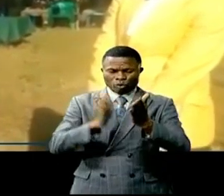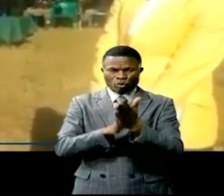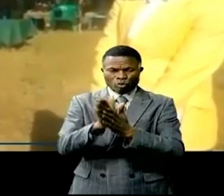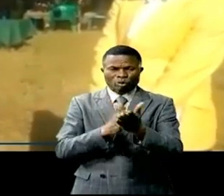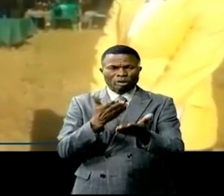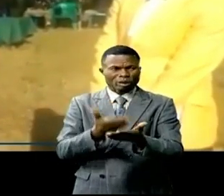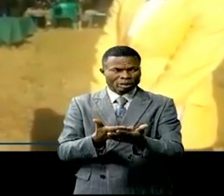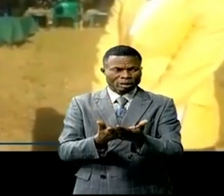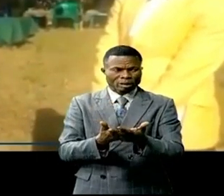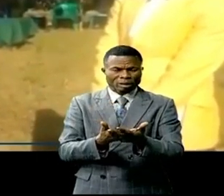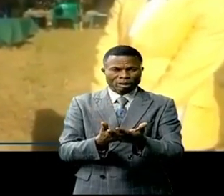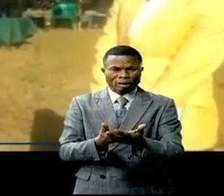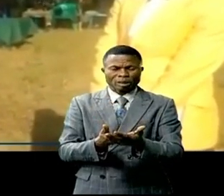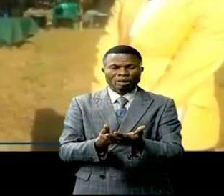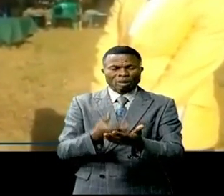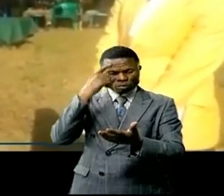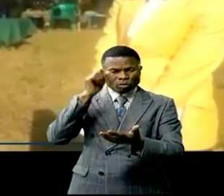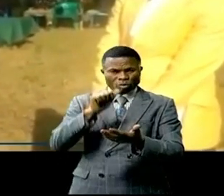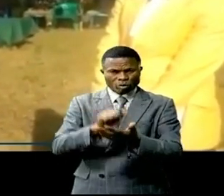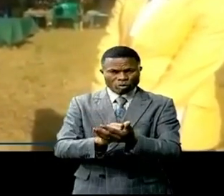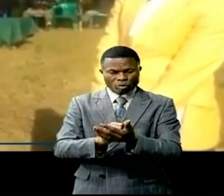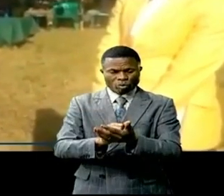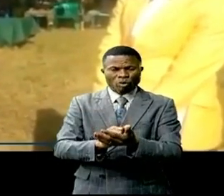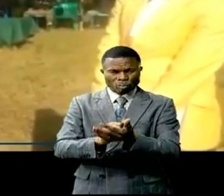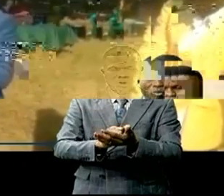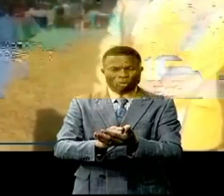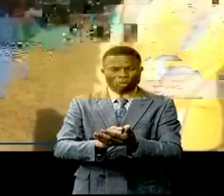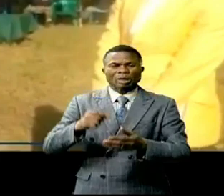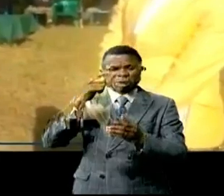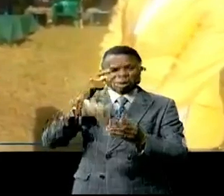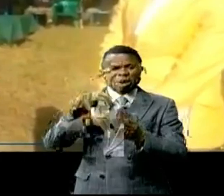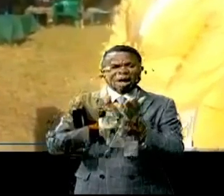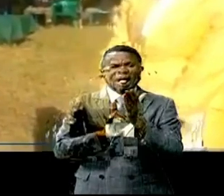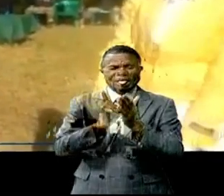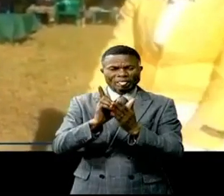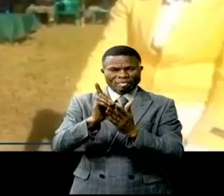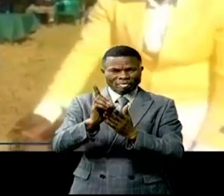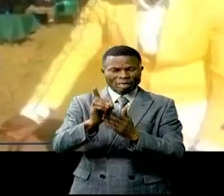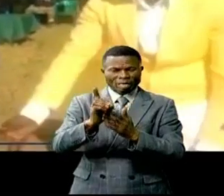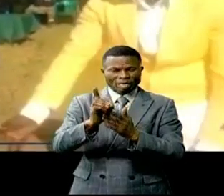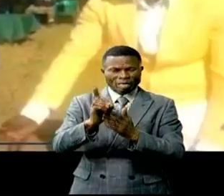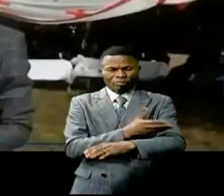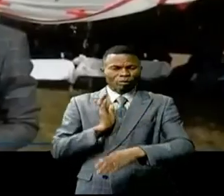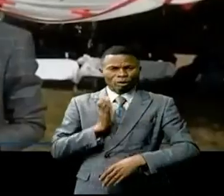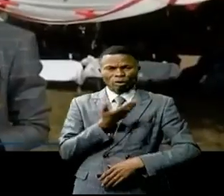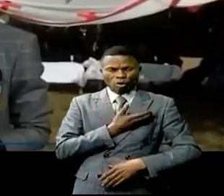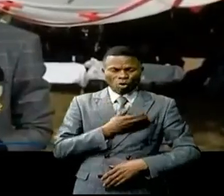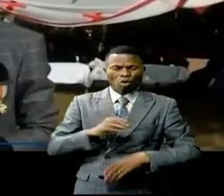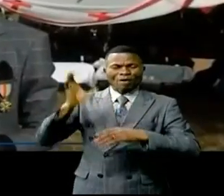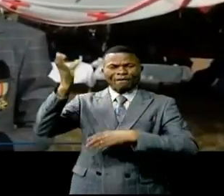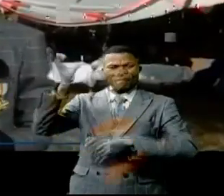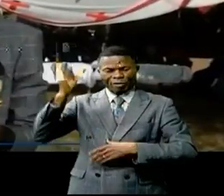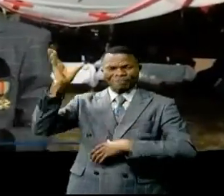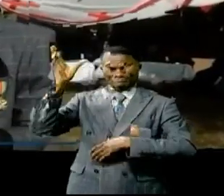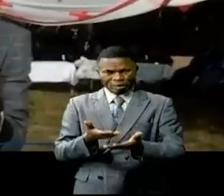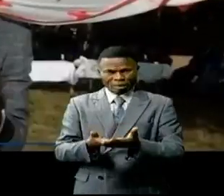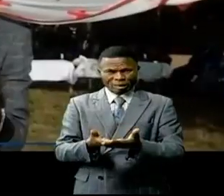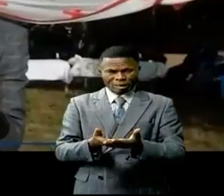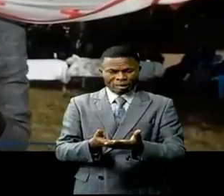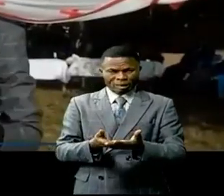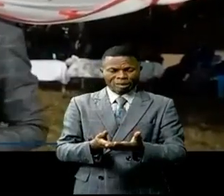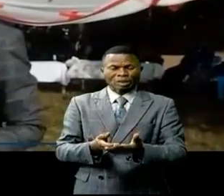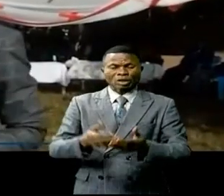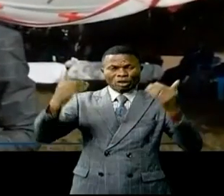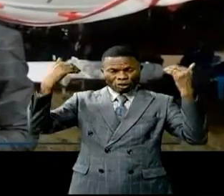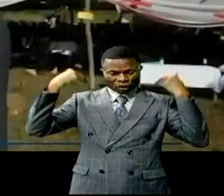concerne et à sa hauteur pour l'émergence de notre cher groupement de Brissot. Numéro 1